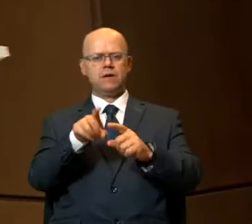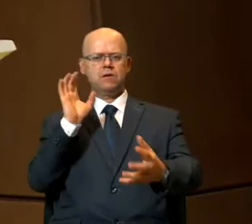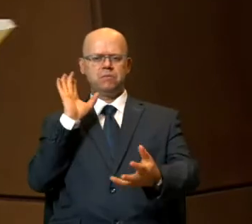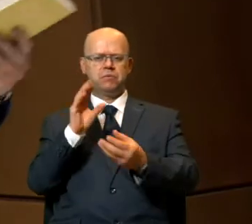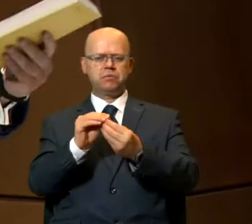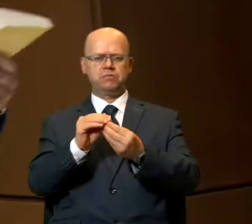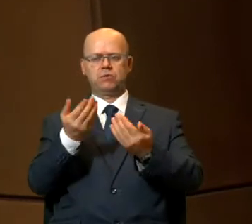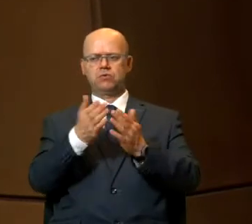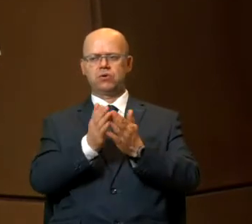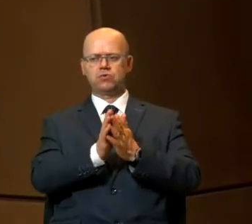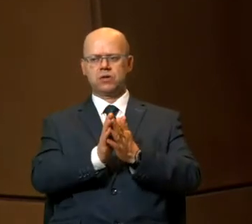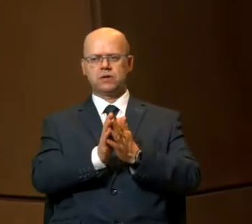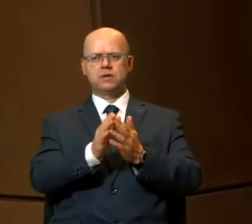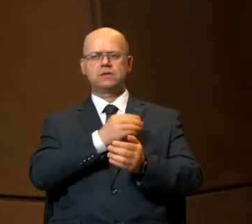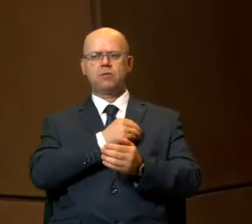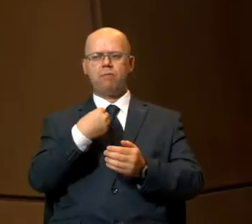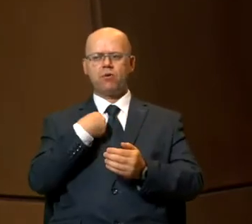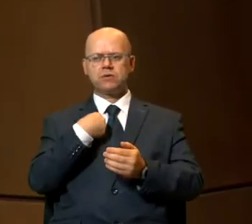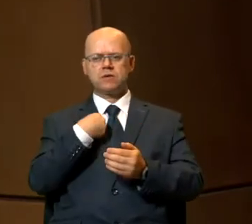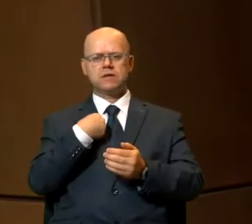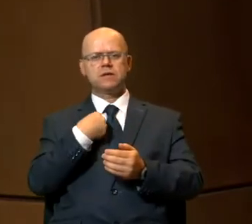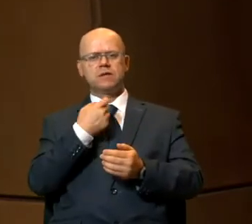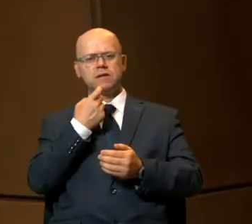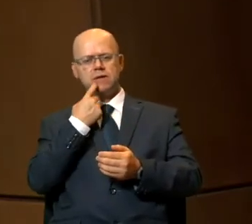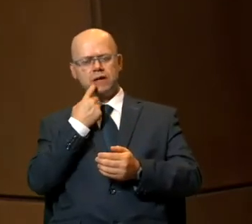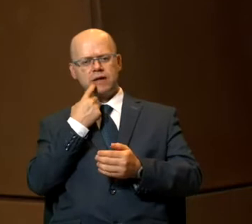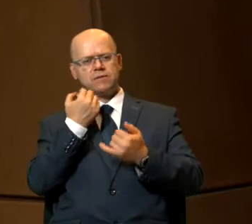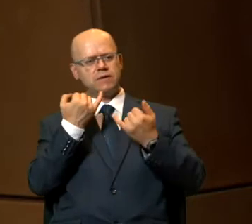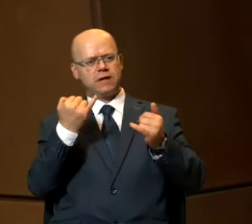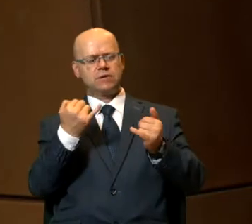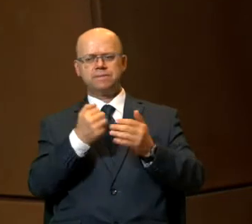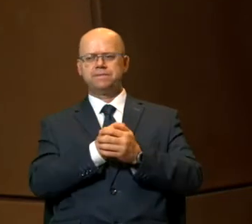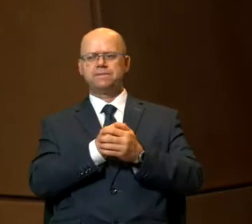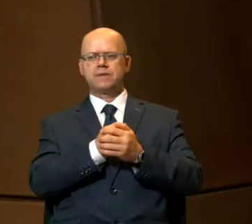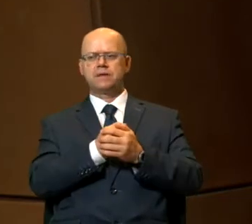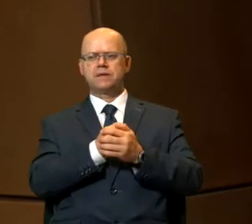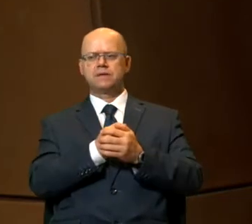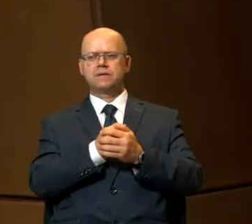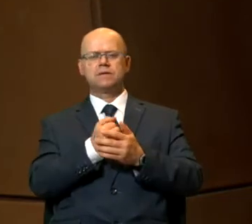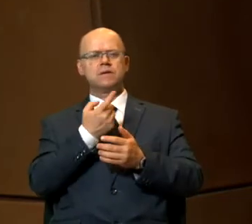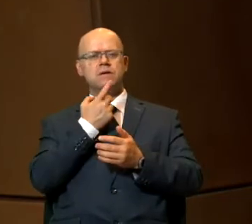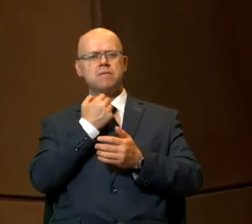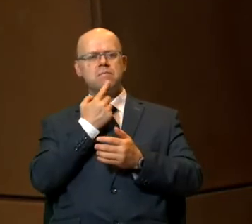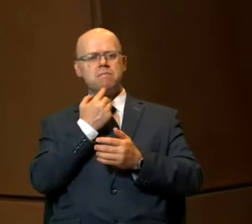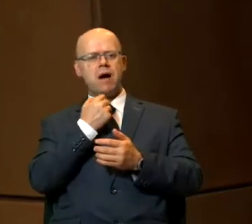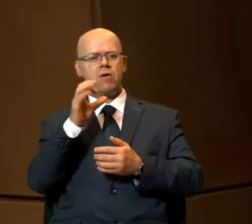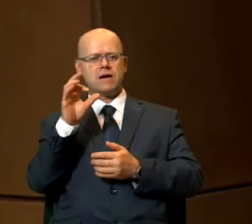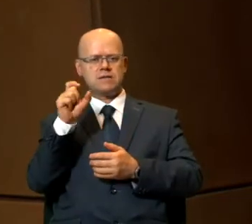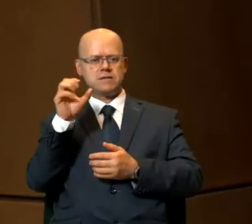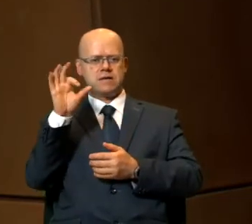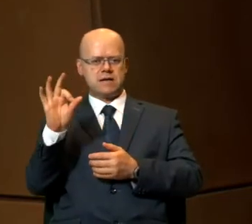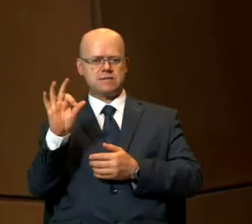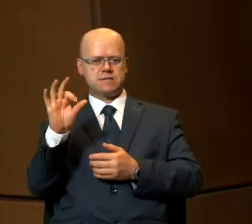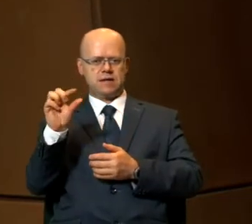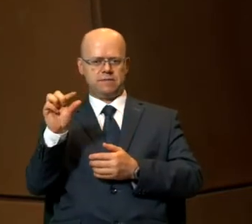o, po polsku się mówi, no po angielsku może to trudno przetłumaczyć, małe S, czy po